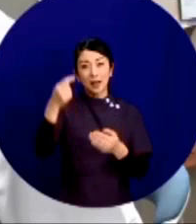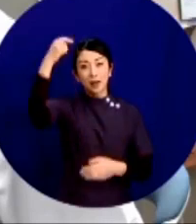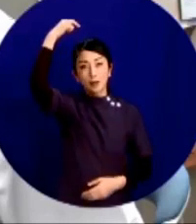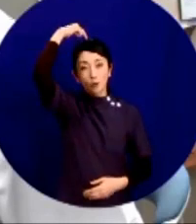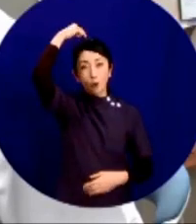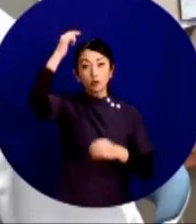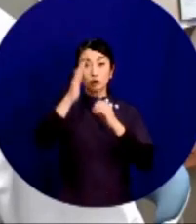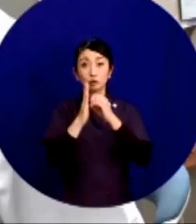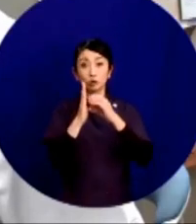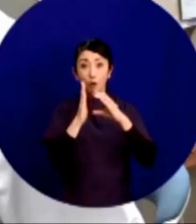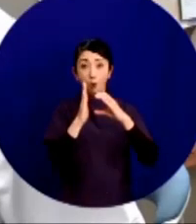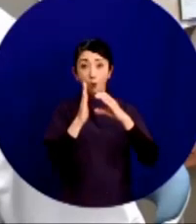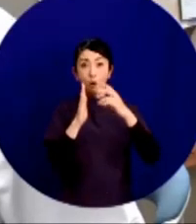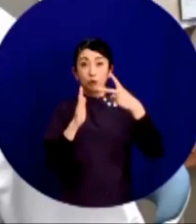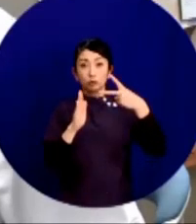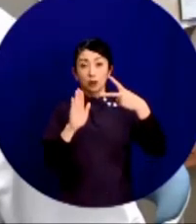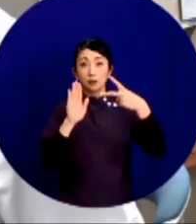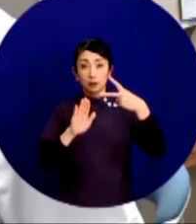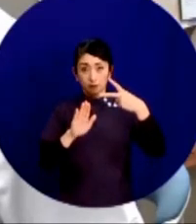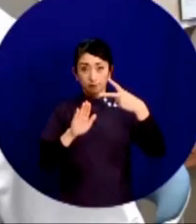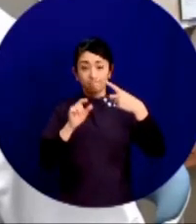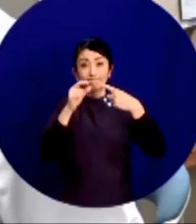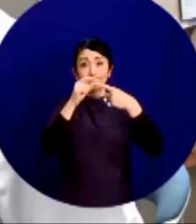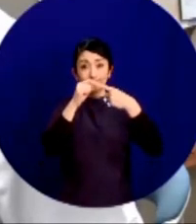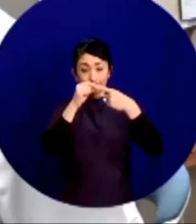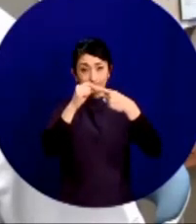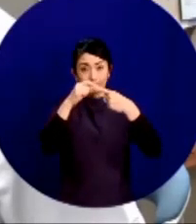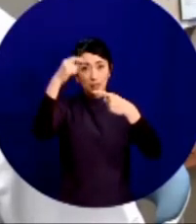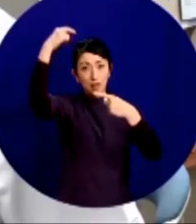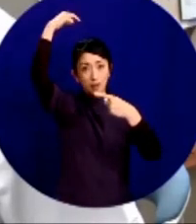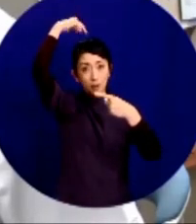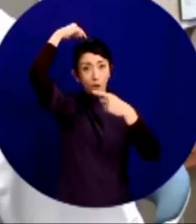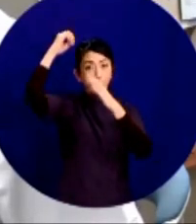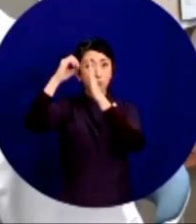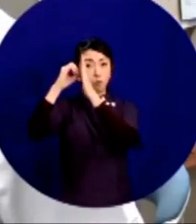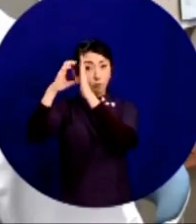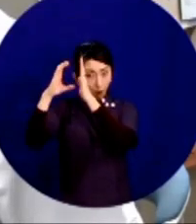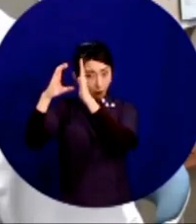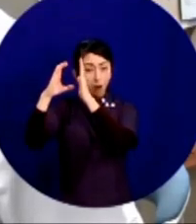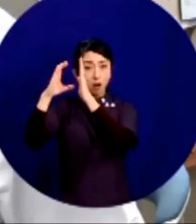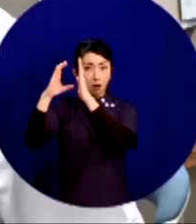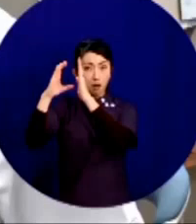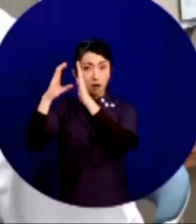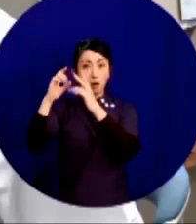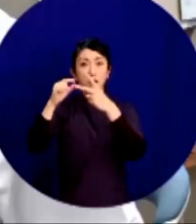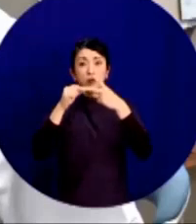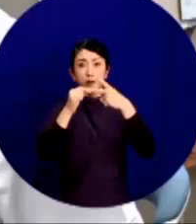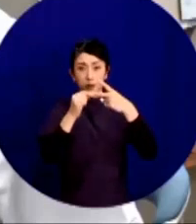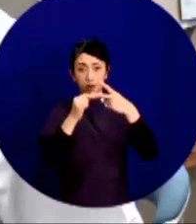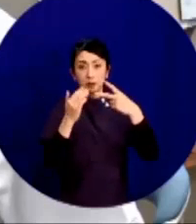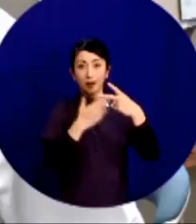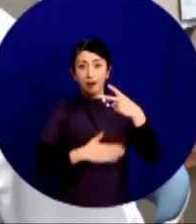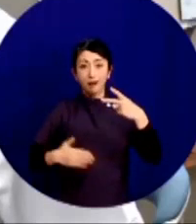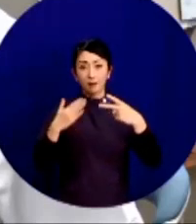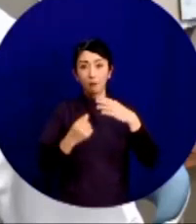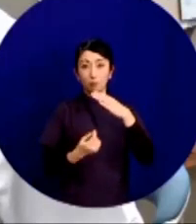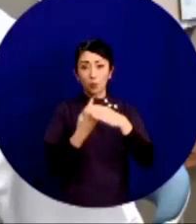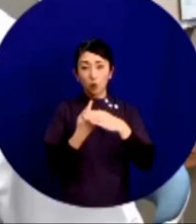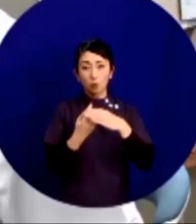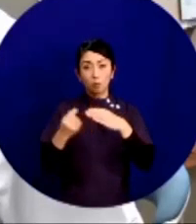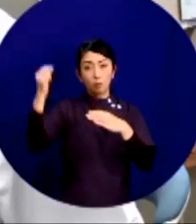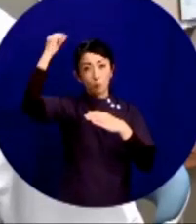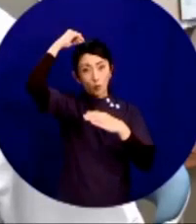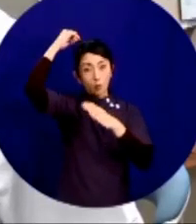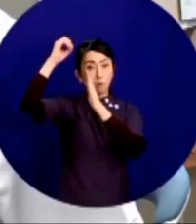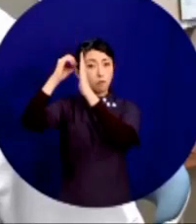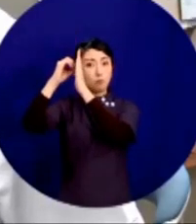瘍には大きく分けて、脳に発生する原発性脳腫瘍と全身から転移してくる転移